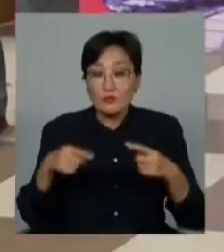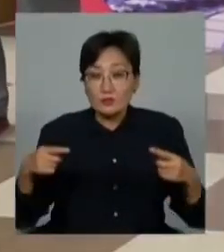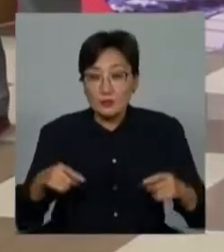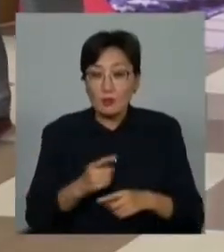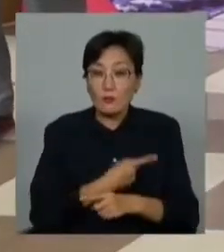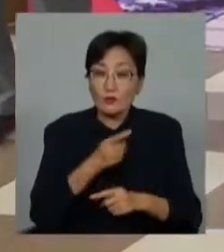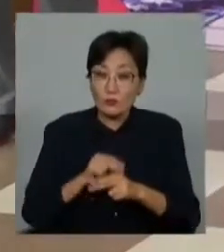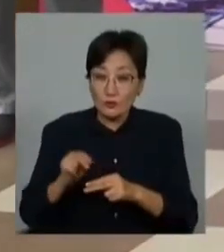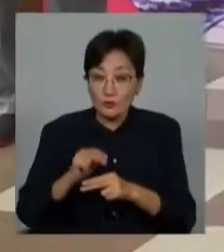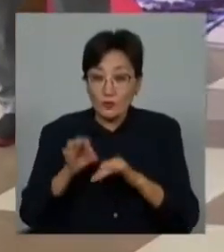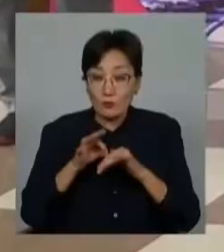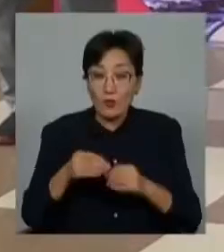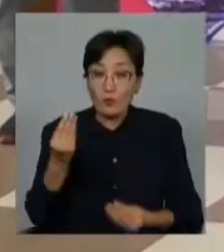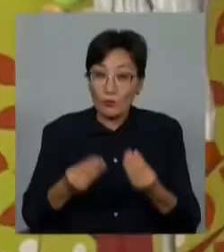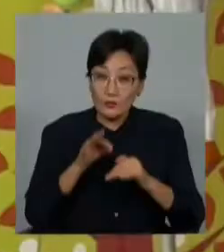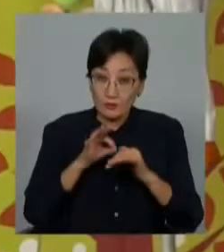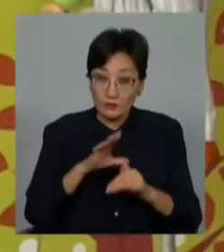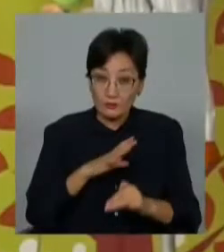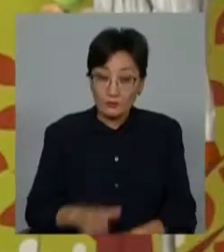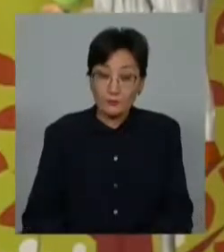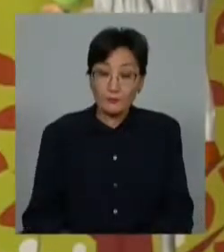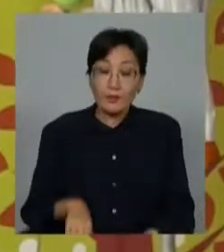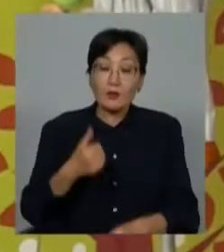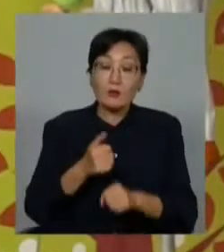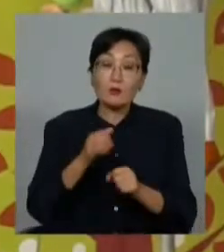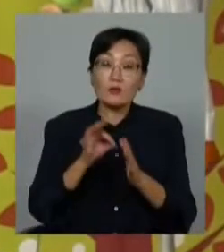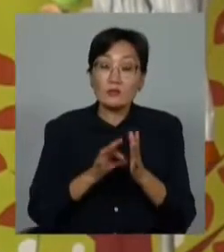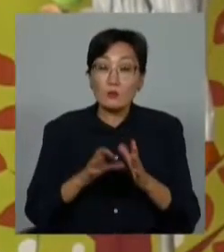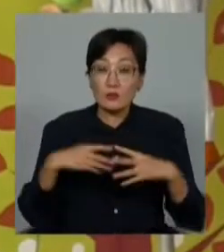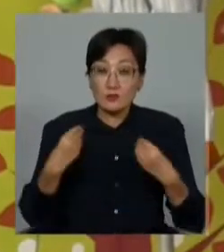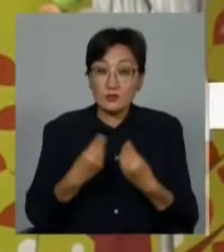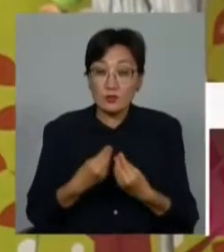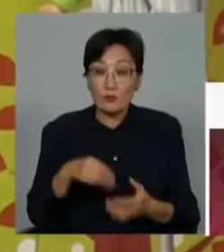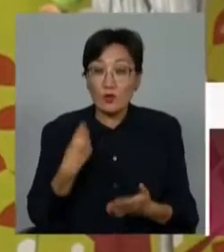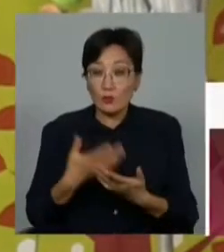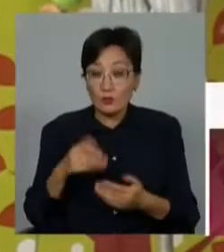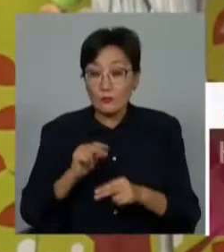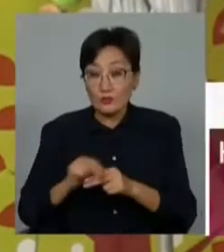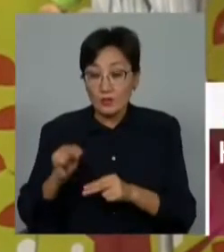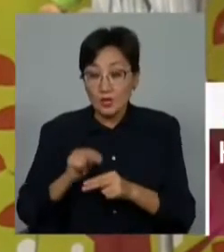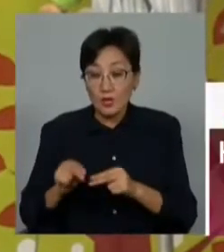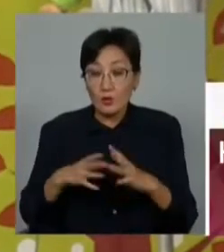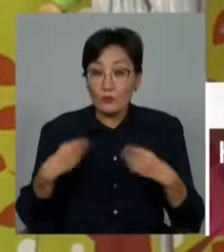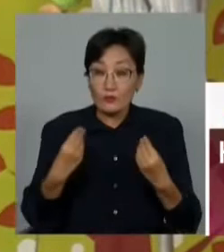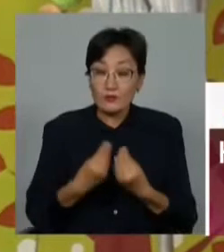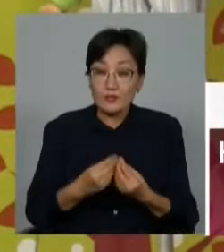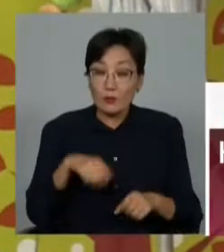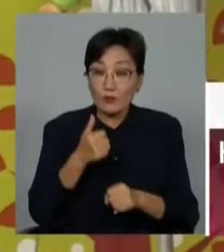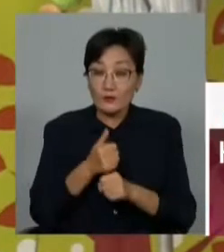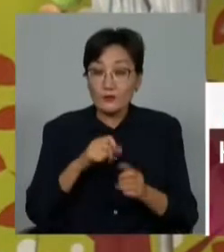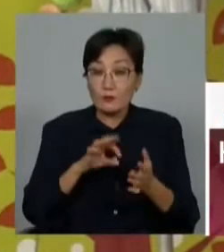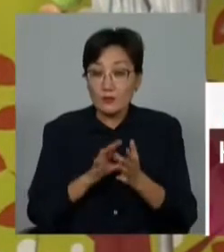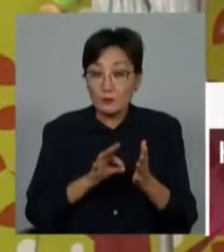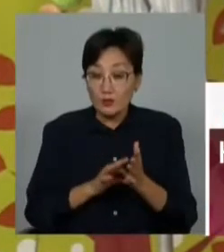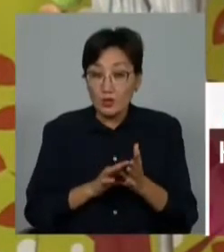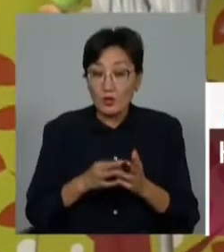шеберлік сағаттары өткізіліп, ойындар ойнатылды. Бұның басты мақсаты, яғни отбасы құндылығын насихаттау. Отбасы құндылығының басты мақсатының бірі және